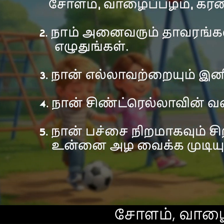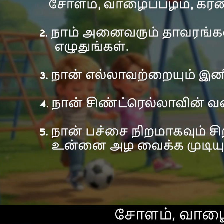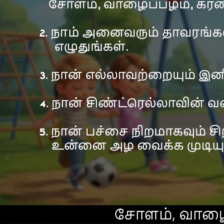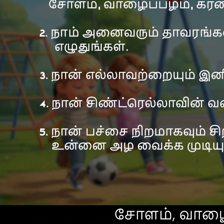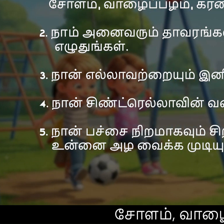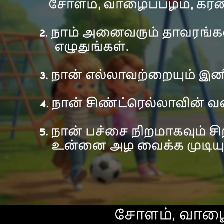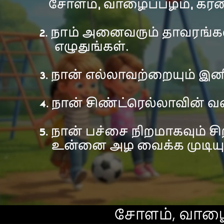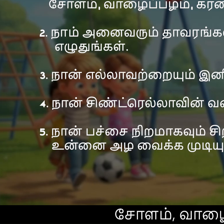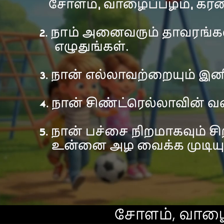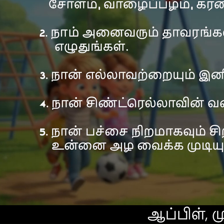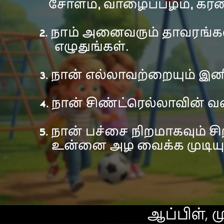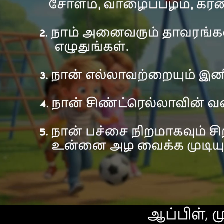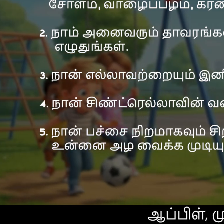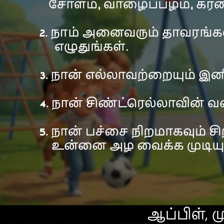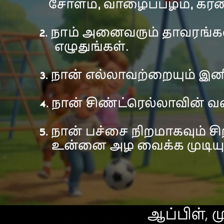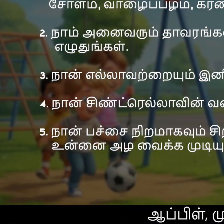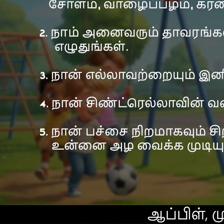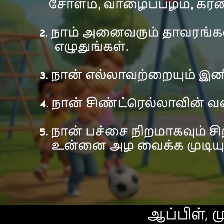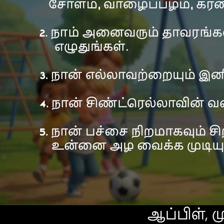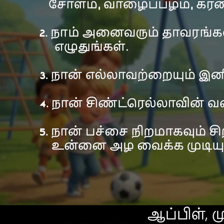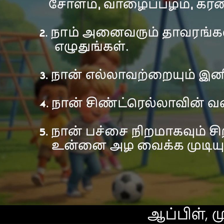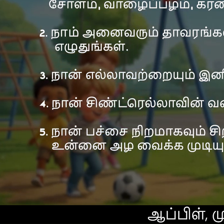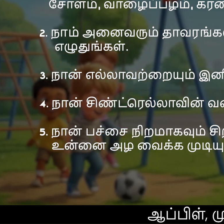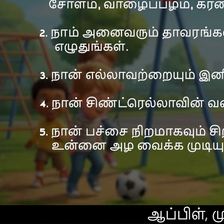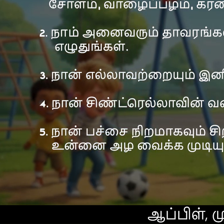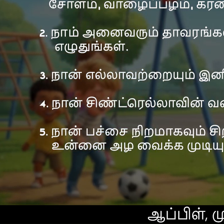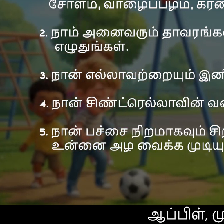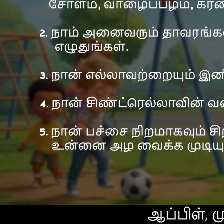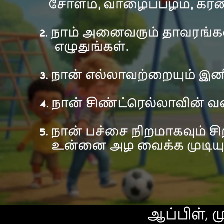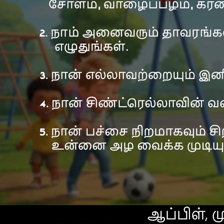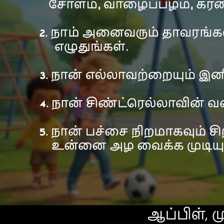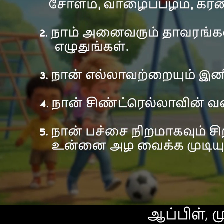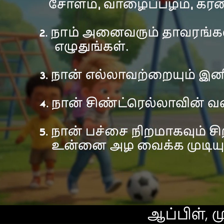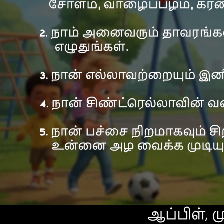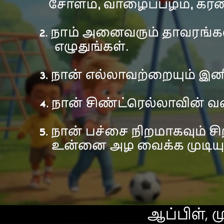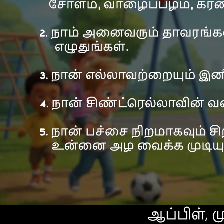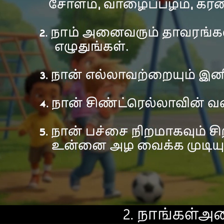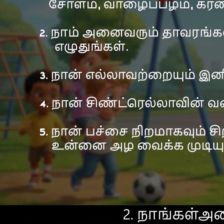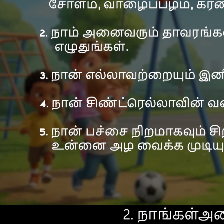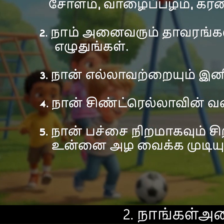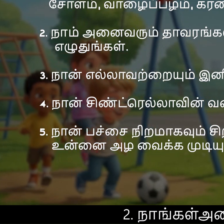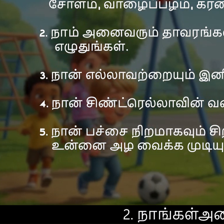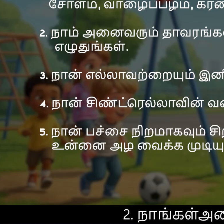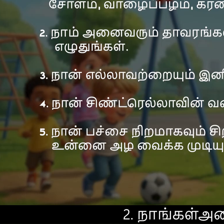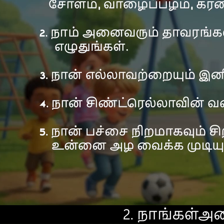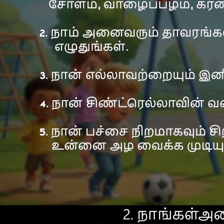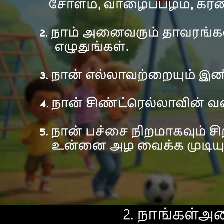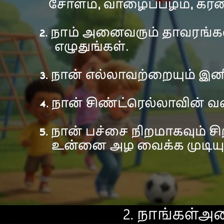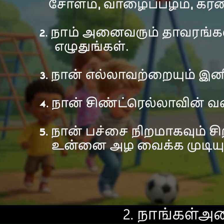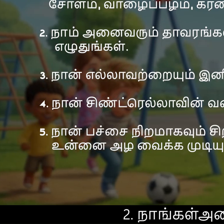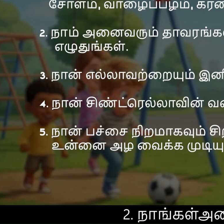ஸ்பூன், செயின், ஆப்பிள், முள்ளங்கி, கேரட், கப். கேள்வி